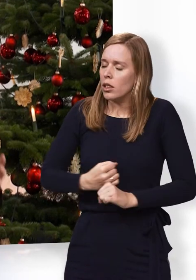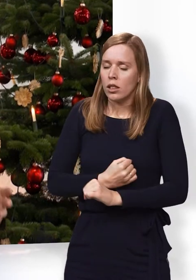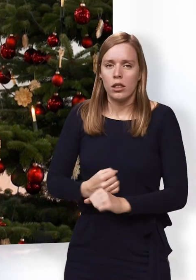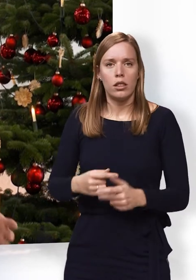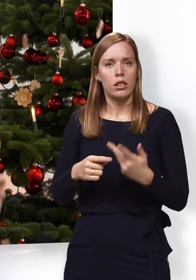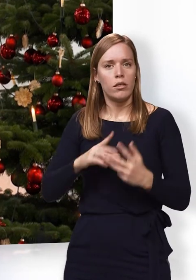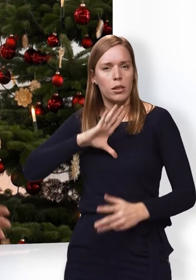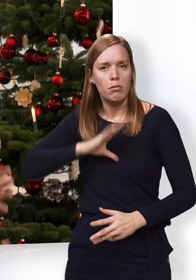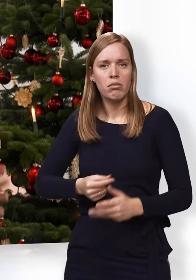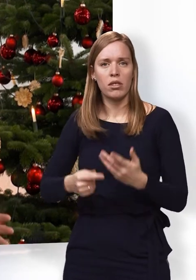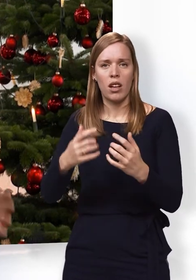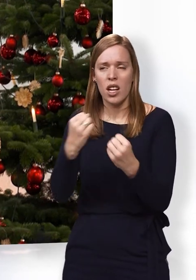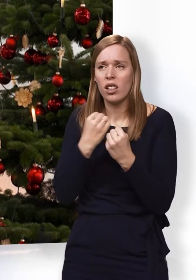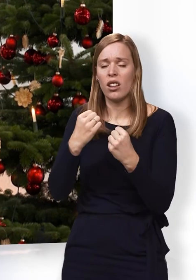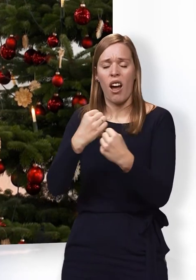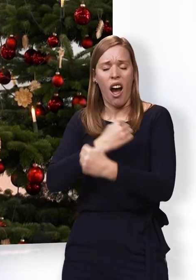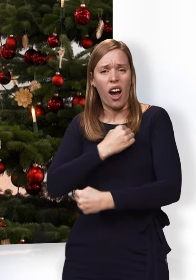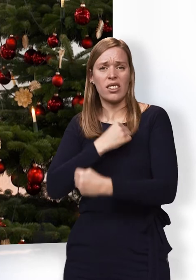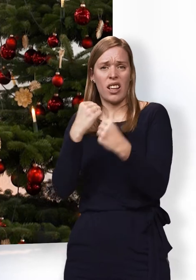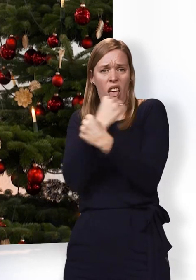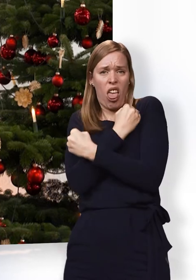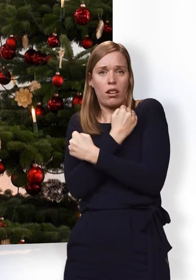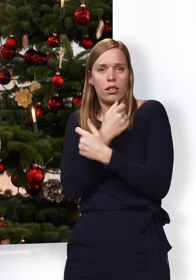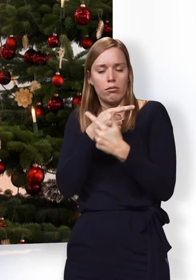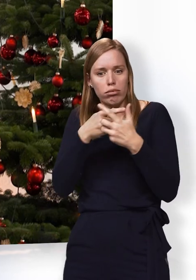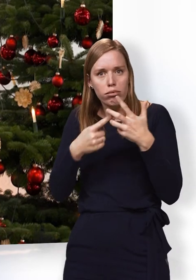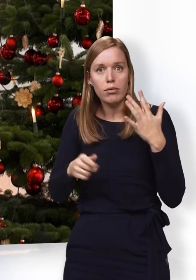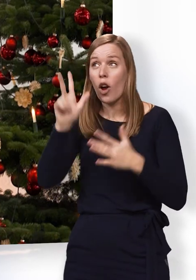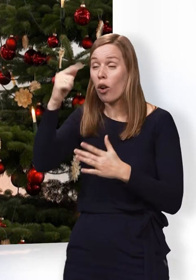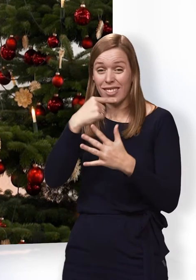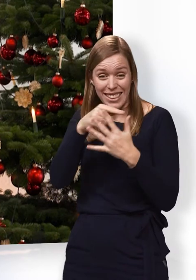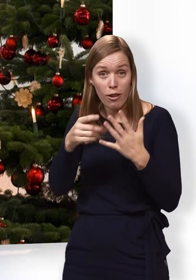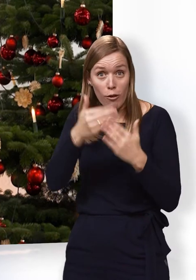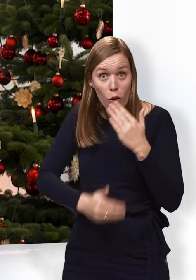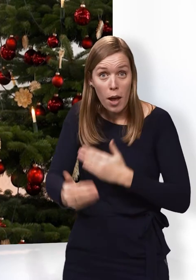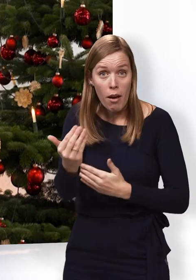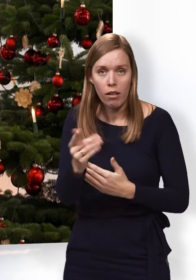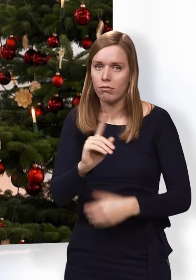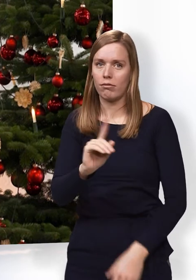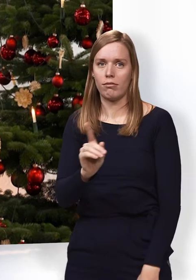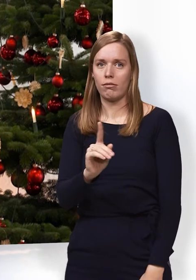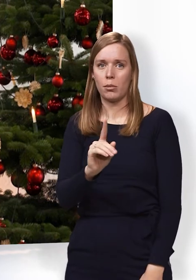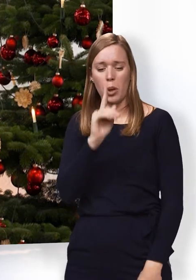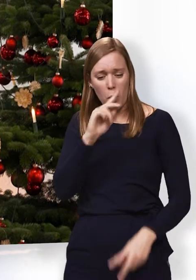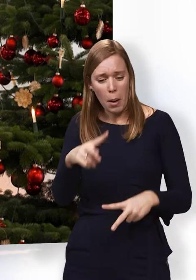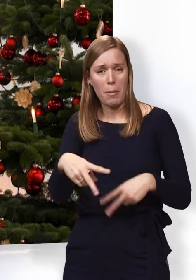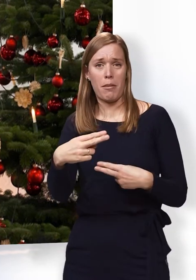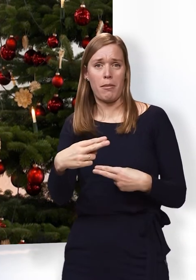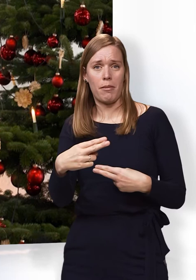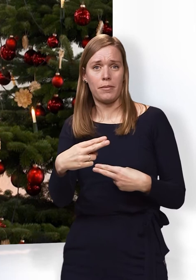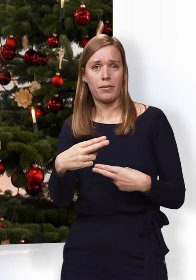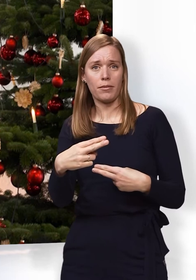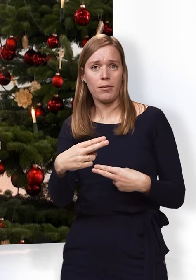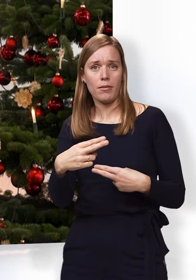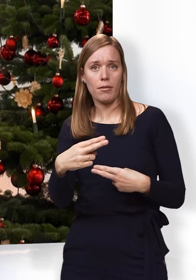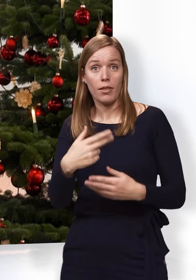ohne Ende, Bedrängnis, Enge, Angst. All das, sagt Gott, ist nicht für immer und ewig. Das ist vorläufig. Es ist